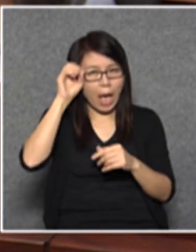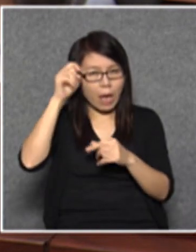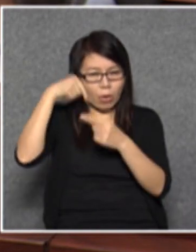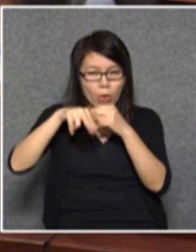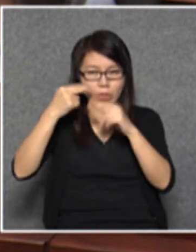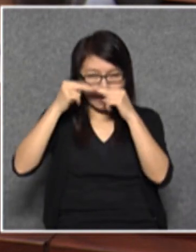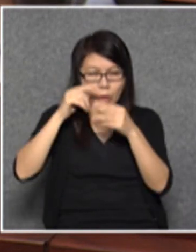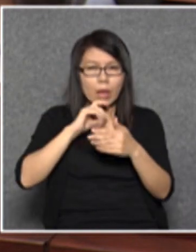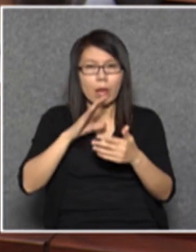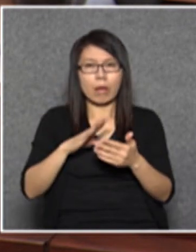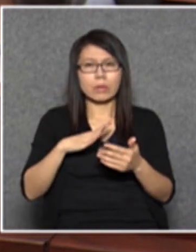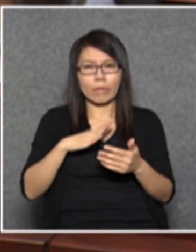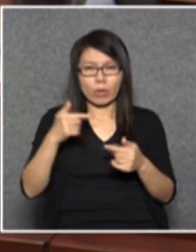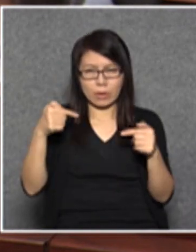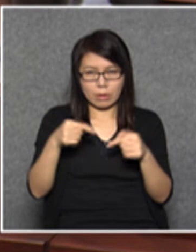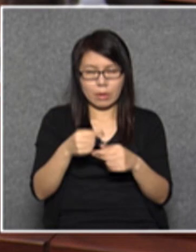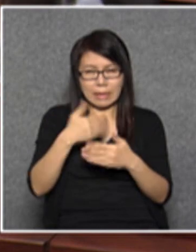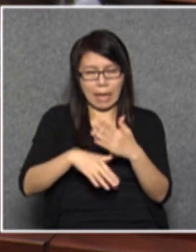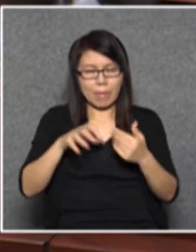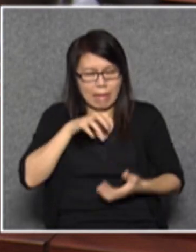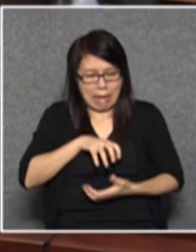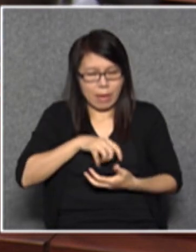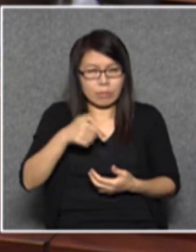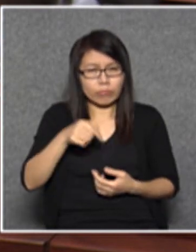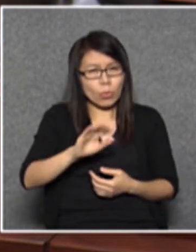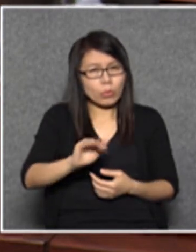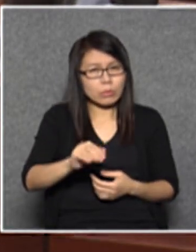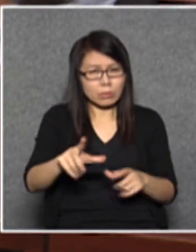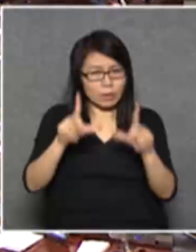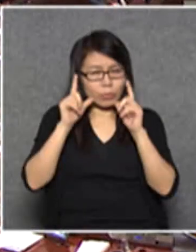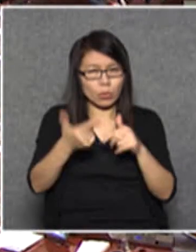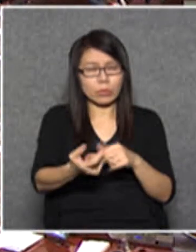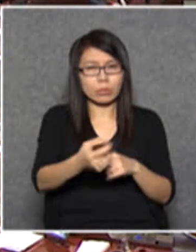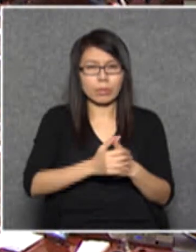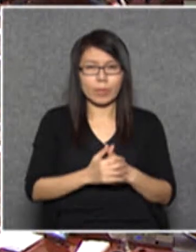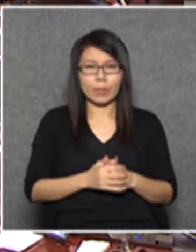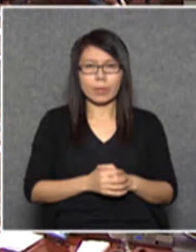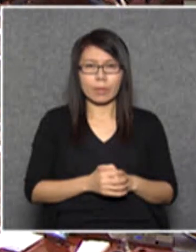況，能夠舒緩到這些壓力，我希望你答多一點。多謝主席。